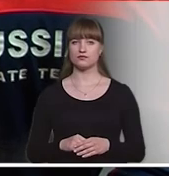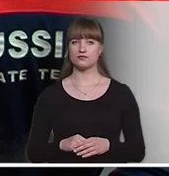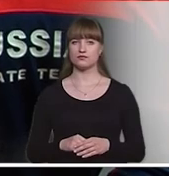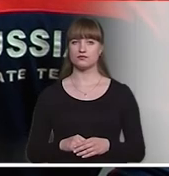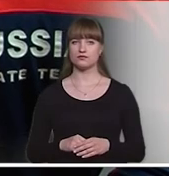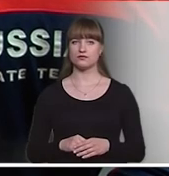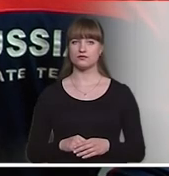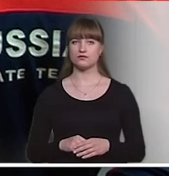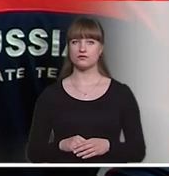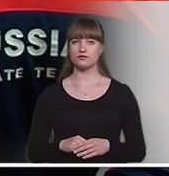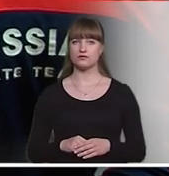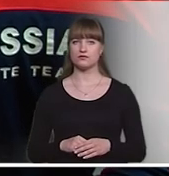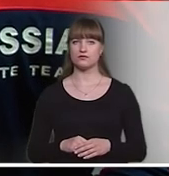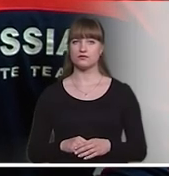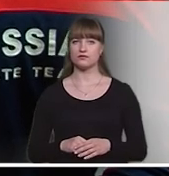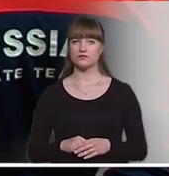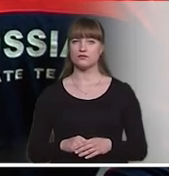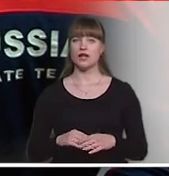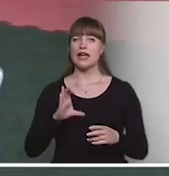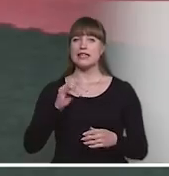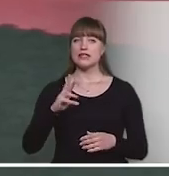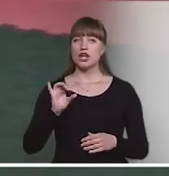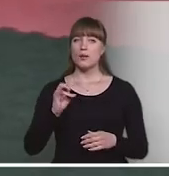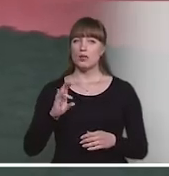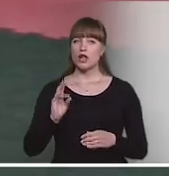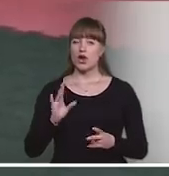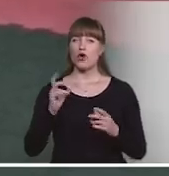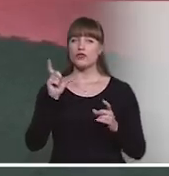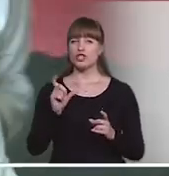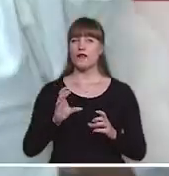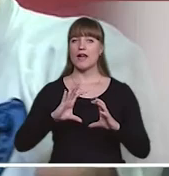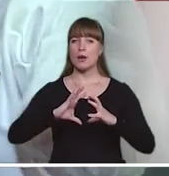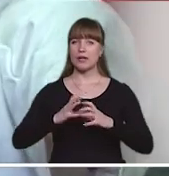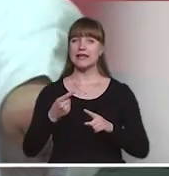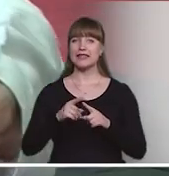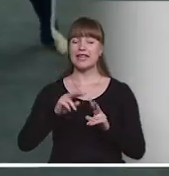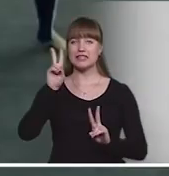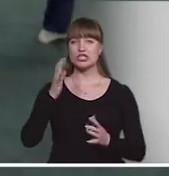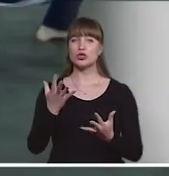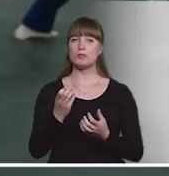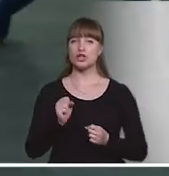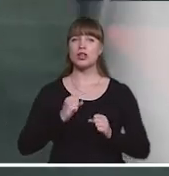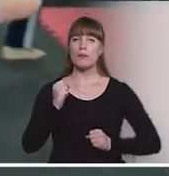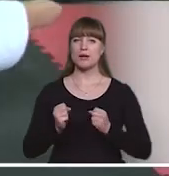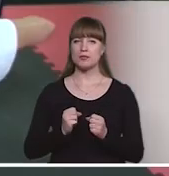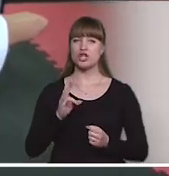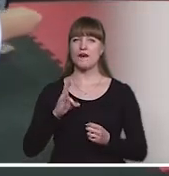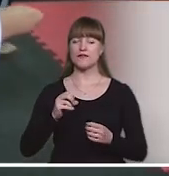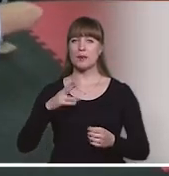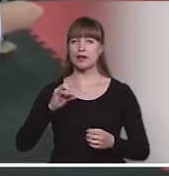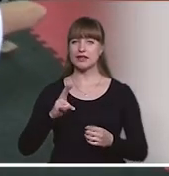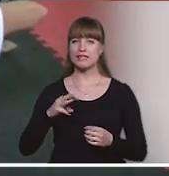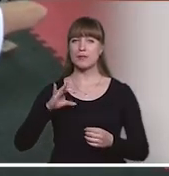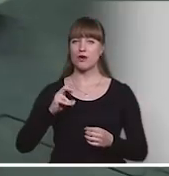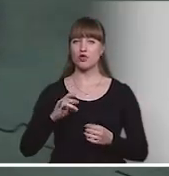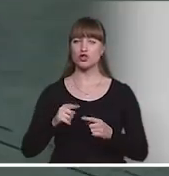Раз, два. Раз. Сергей Бурлаков – человек планеты. Этот титул он получил, пробежав на